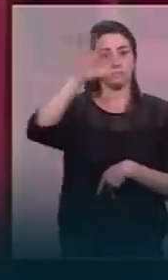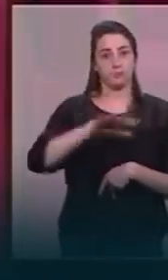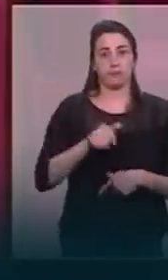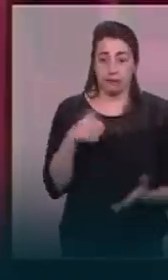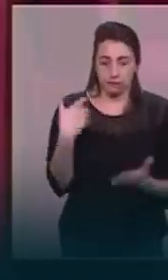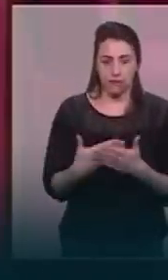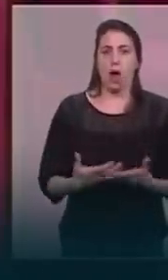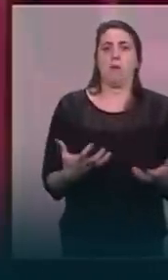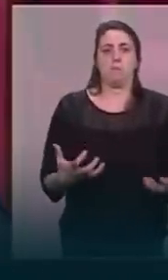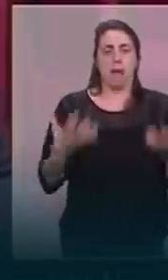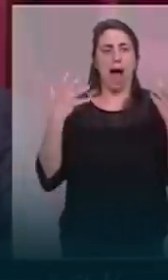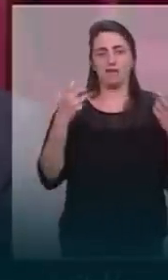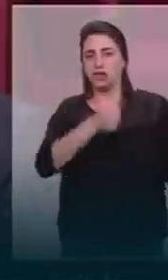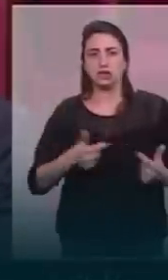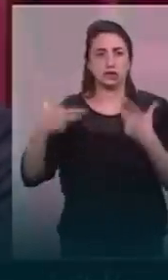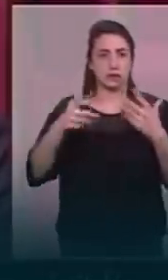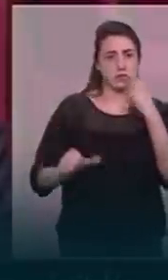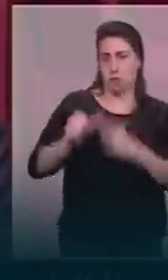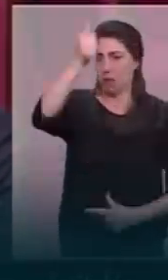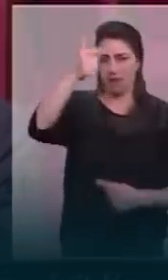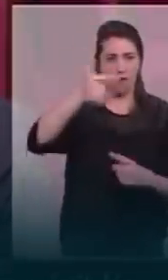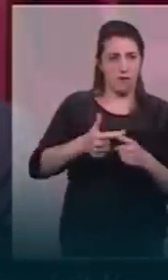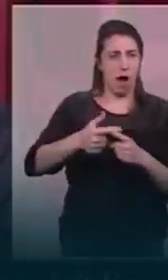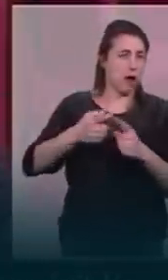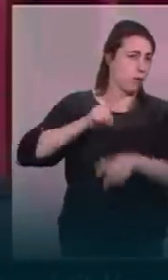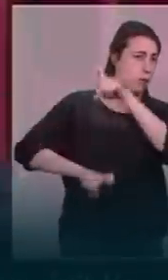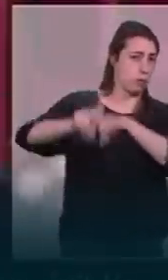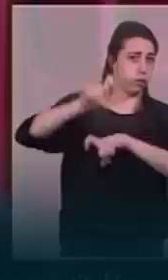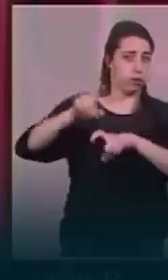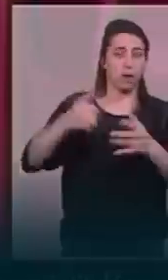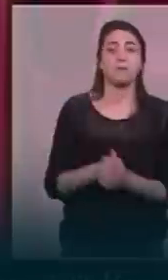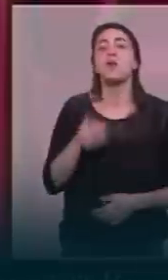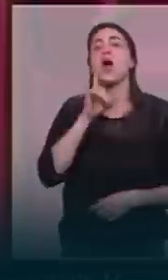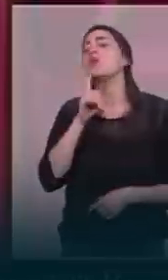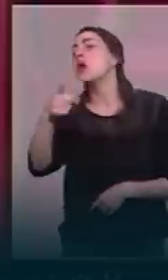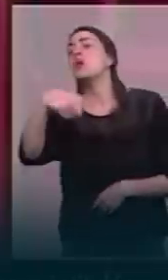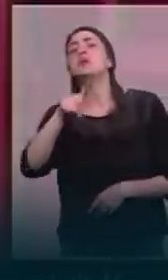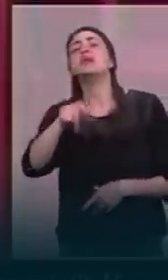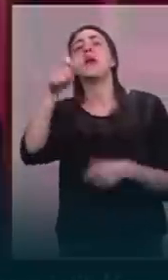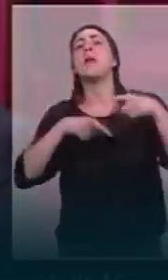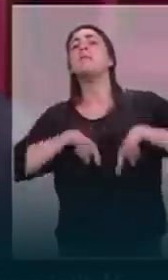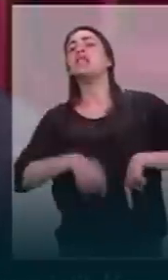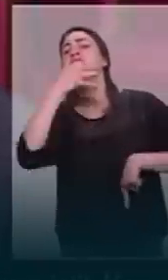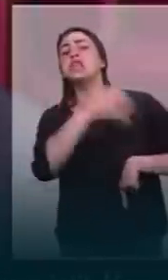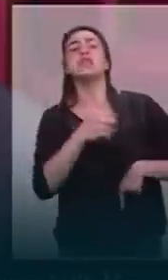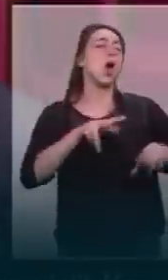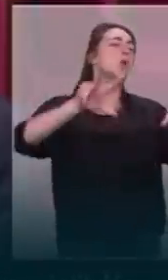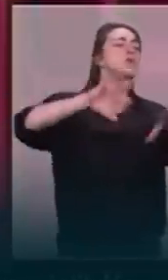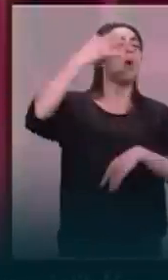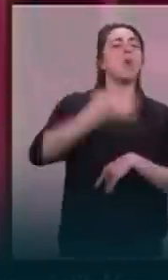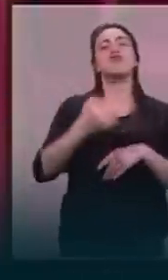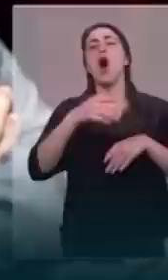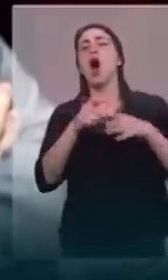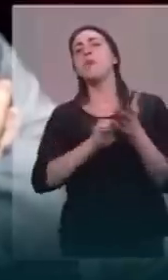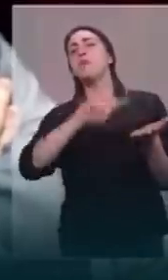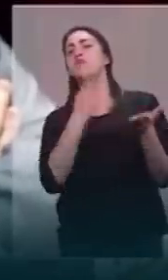nous donnera le garde des Sceaux, puisque d'historique, il nous parlera dans ses éléments de langage, de ses 8% de budget, etc. Alors je m'interroge, vous